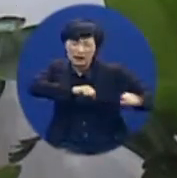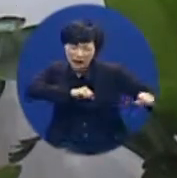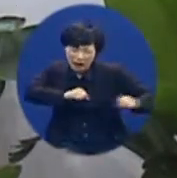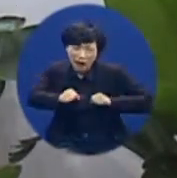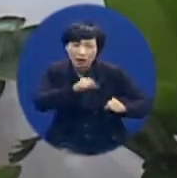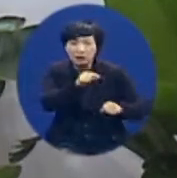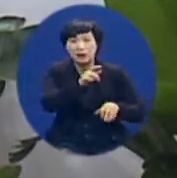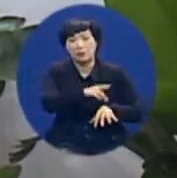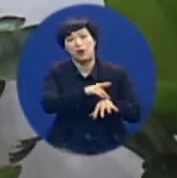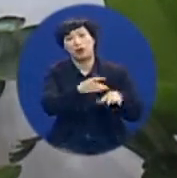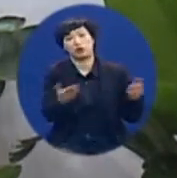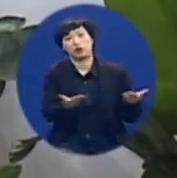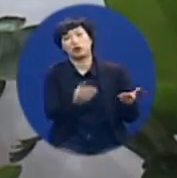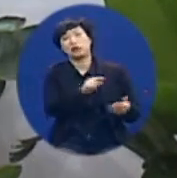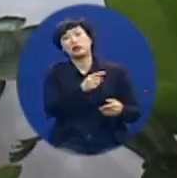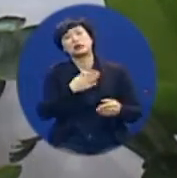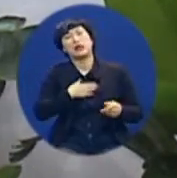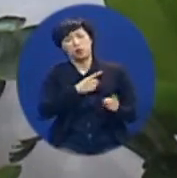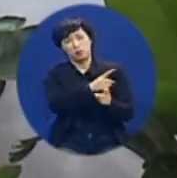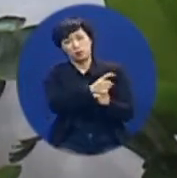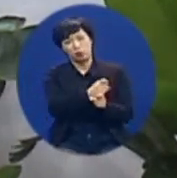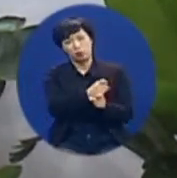무림을 치는